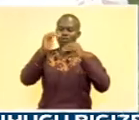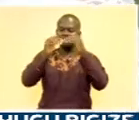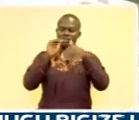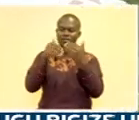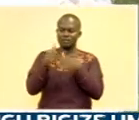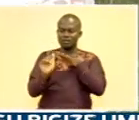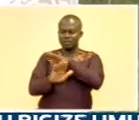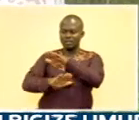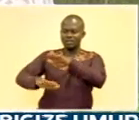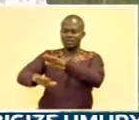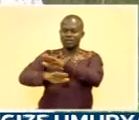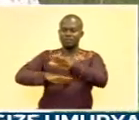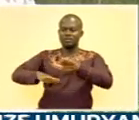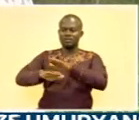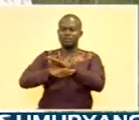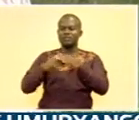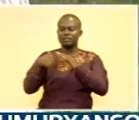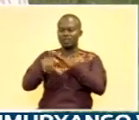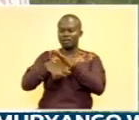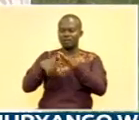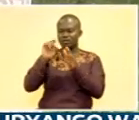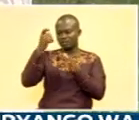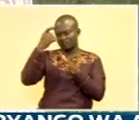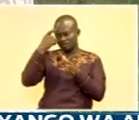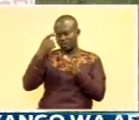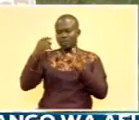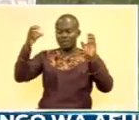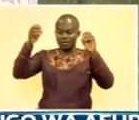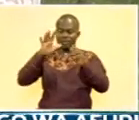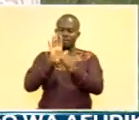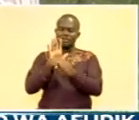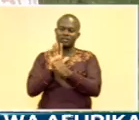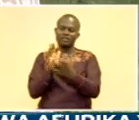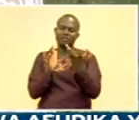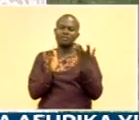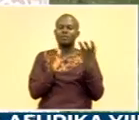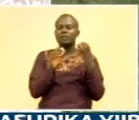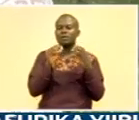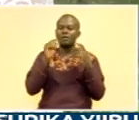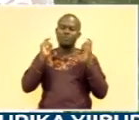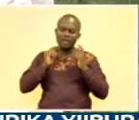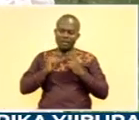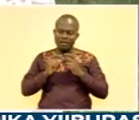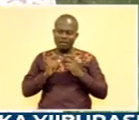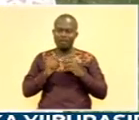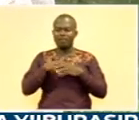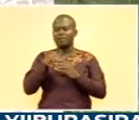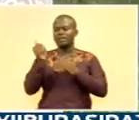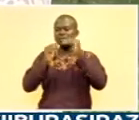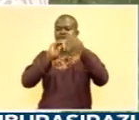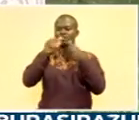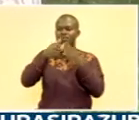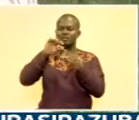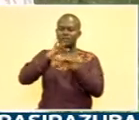z'ibanze za local government byagaragaraga cyane rwose ko mu bameya no mu zindi nzego